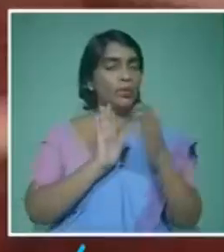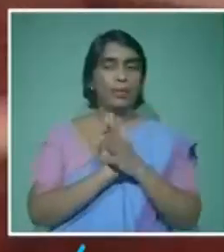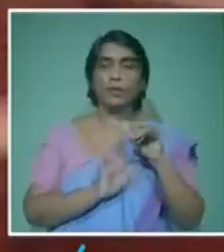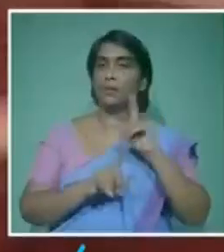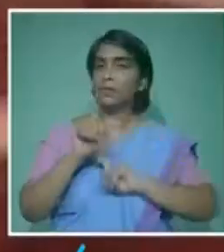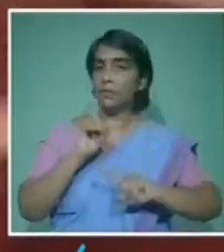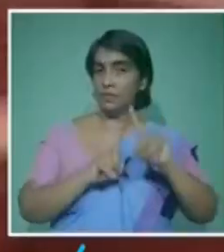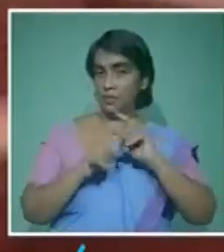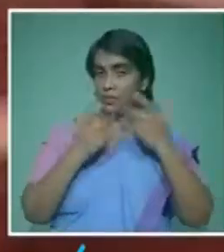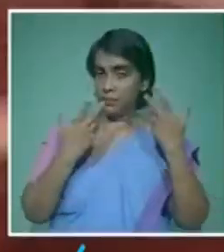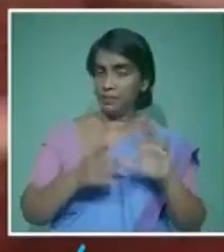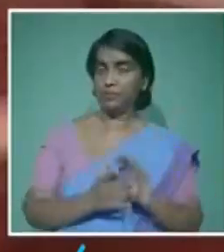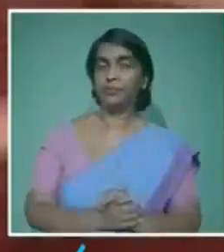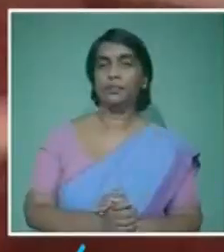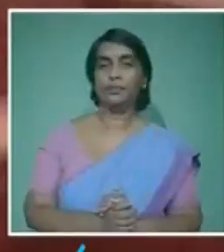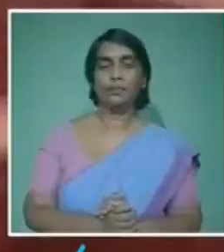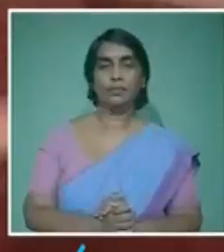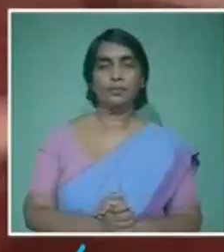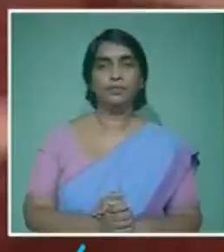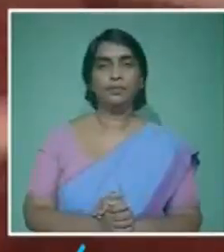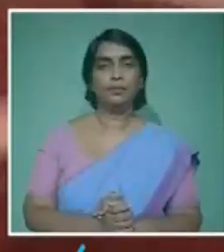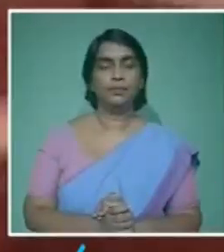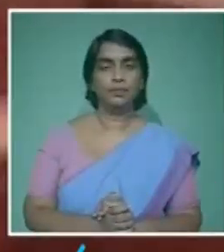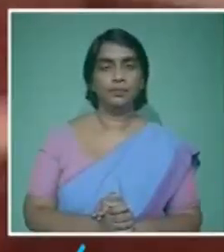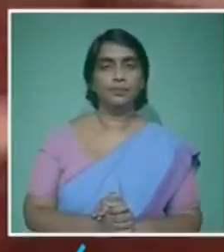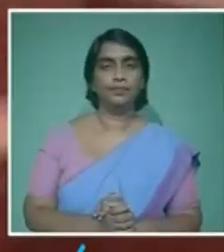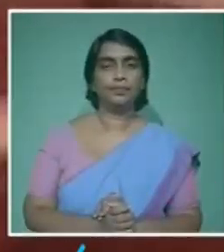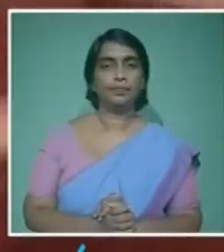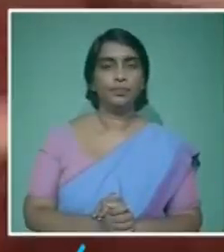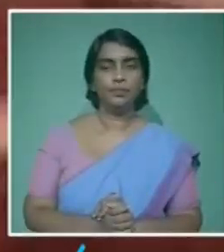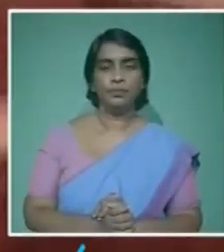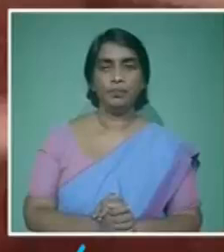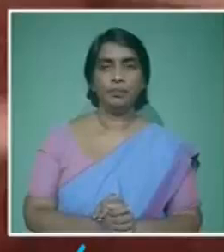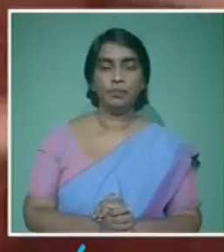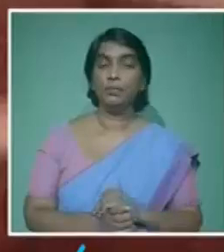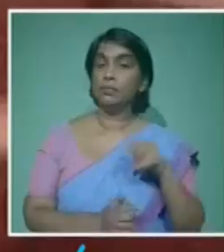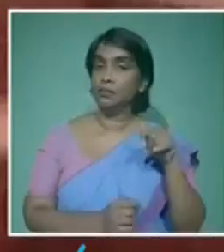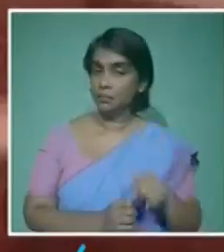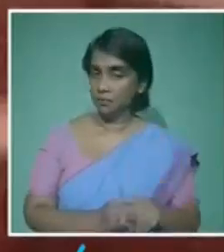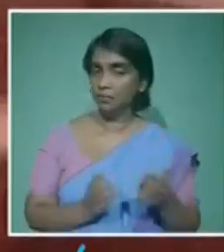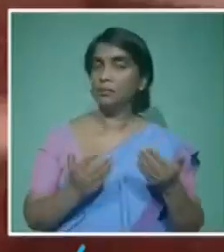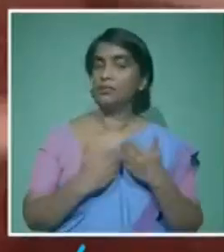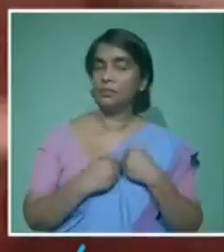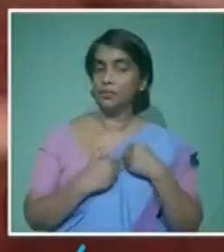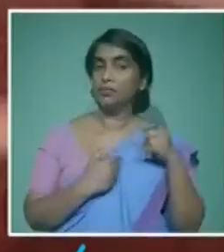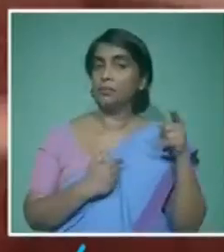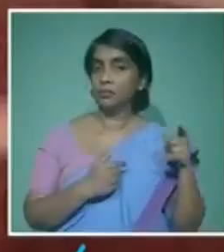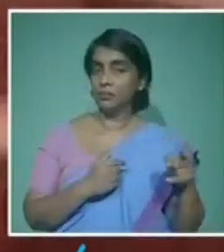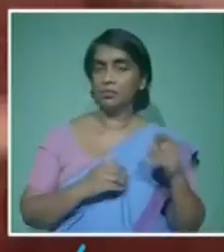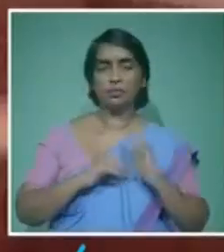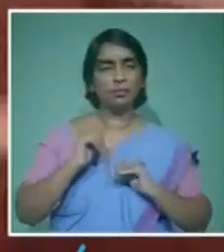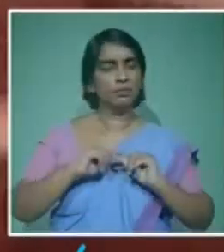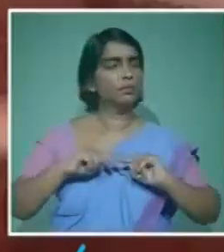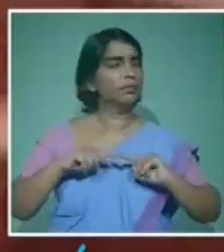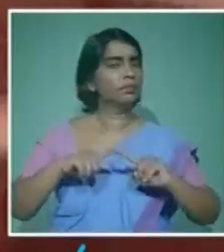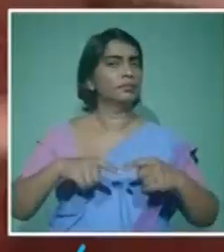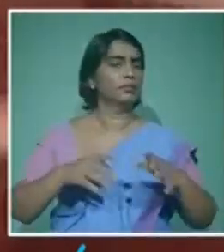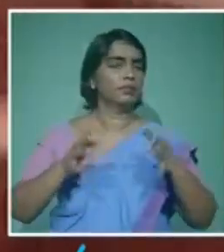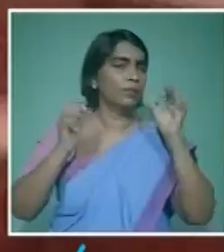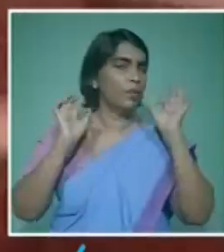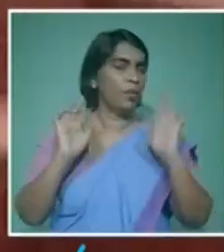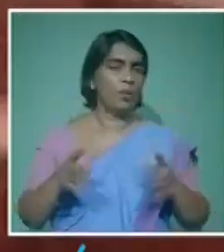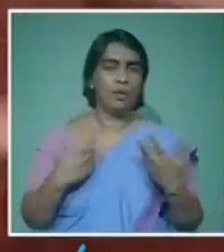இந்த செயல்பாட்டினை நான் இன்றும் கூட தொடர்ந்து முன்னெடுத்து வருகின்றேன். கடல் தொழில் மற்றும் நன்னீர்